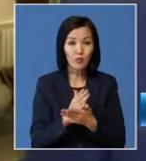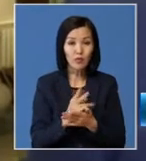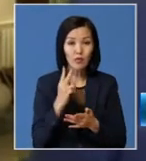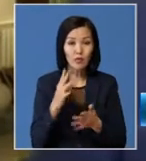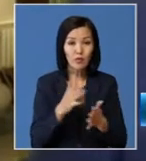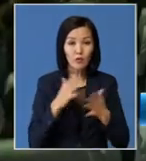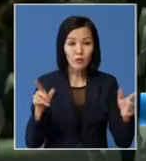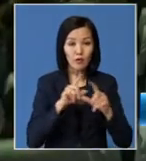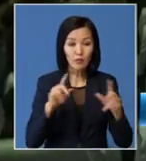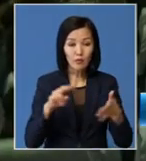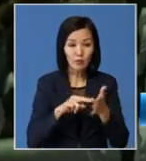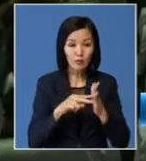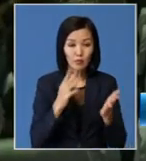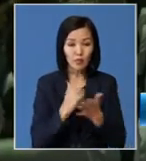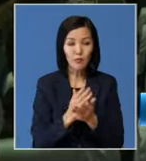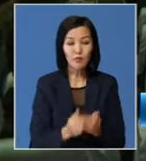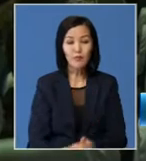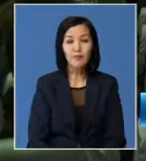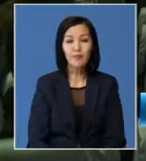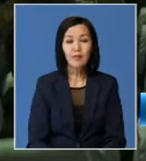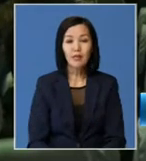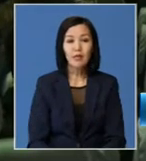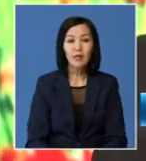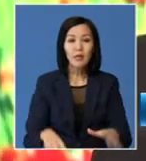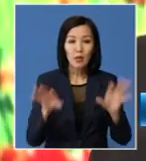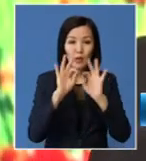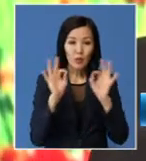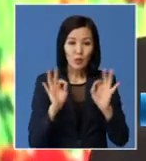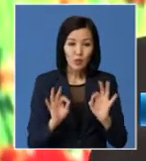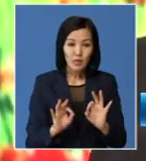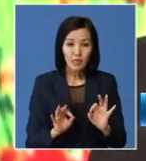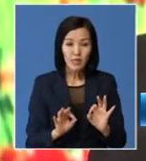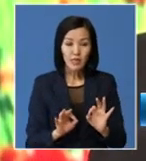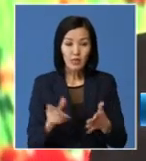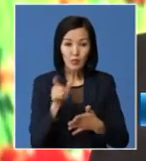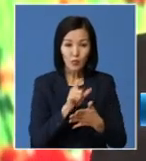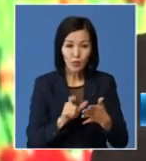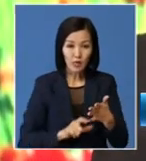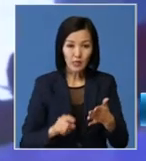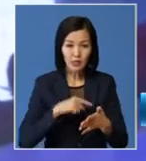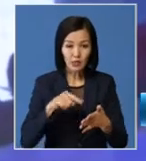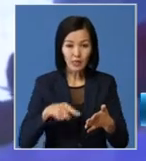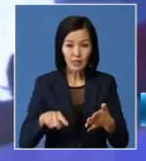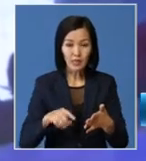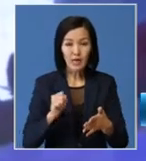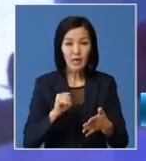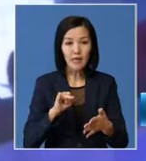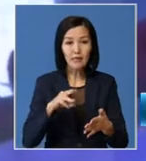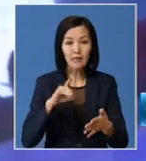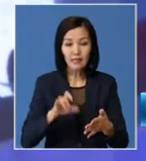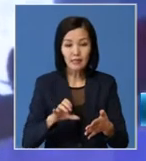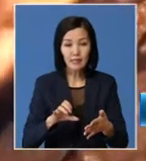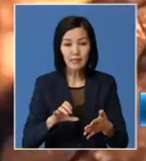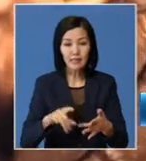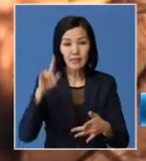мектеп жоспарлап отырмыз. Өнер алды қызыл тіл. Қатар жүргеннен қарасөз қарсы сұрамаған өлеңнің қызыл жебесі айтыстың шыңы Сүйінбай. Қазақтың